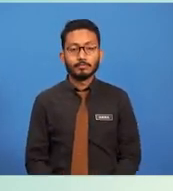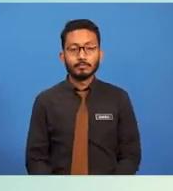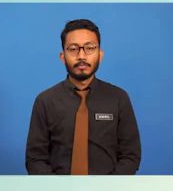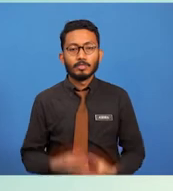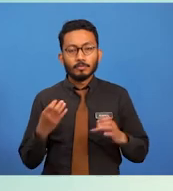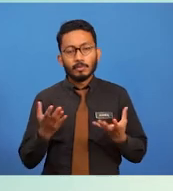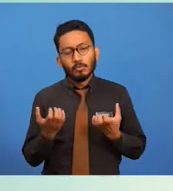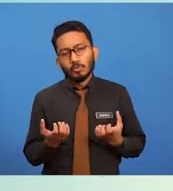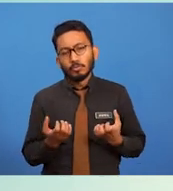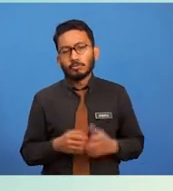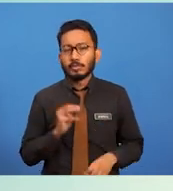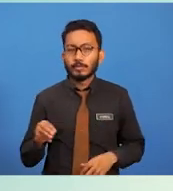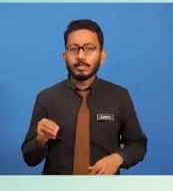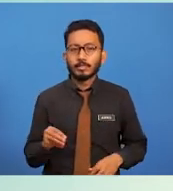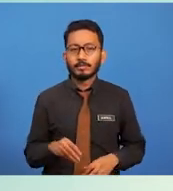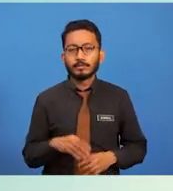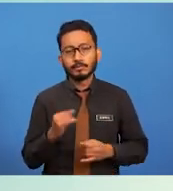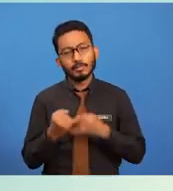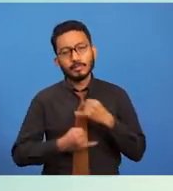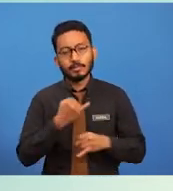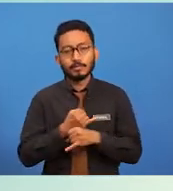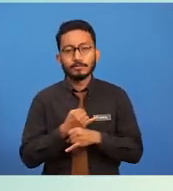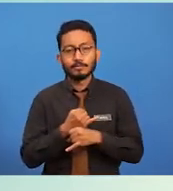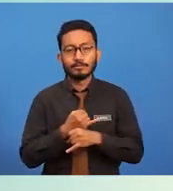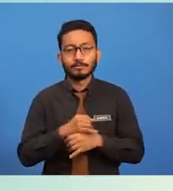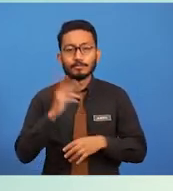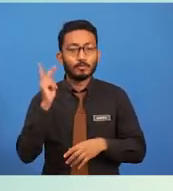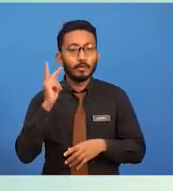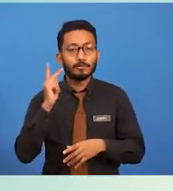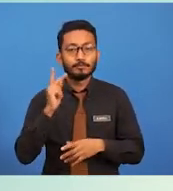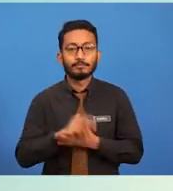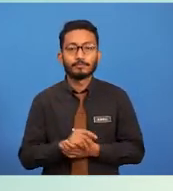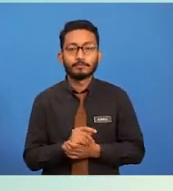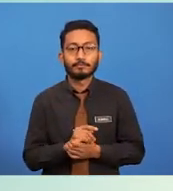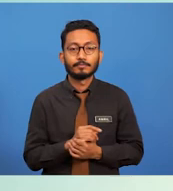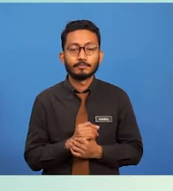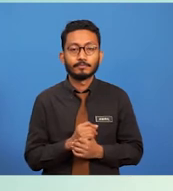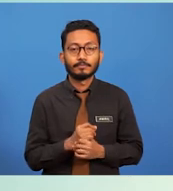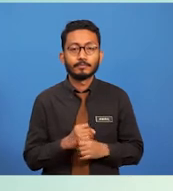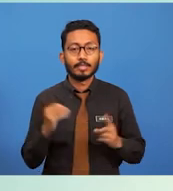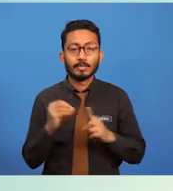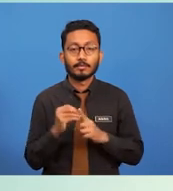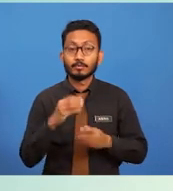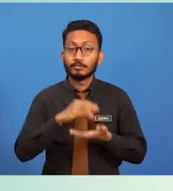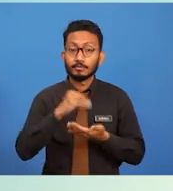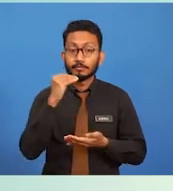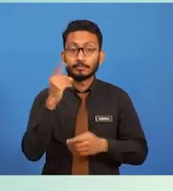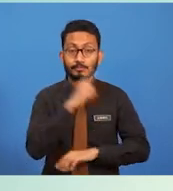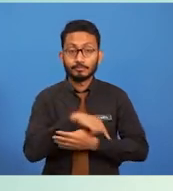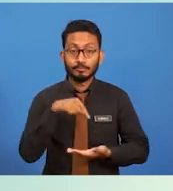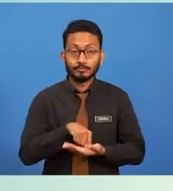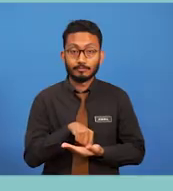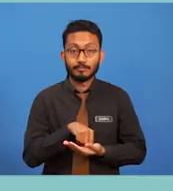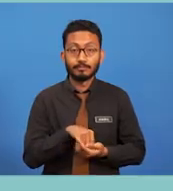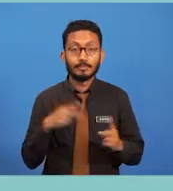Cikgu harap murid-murid berjaya menguasai objektif pembelajaran kita pada hari ini, iaitu